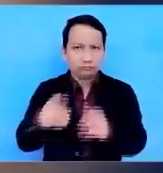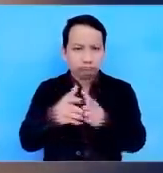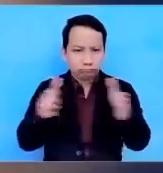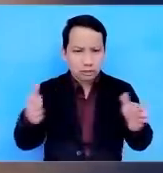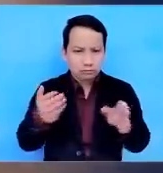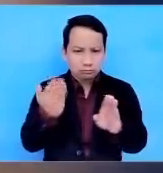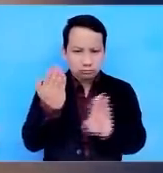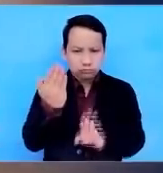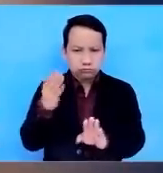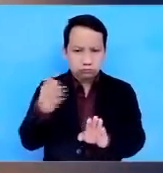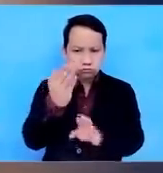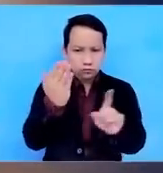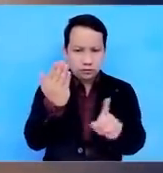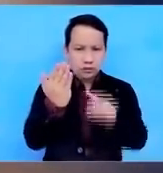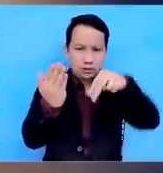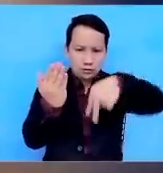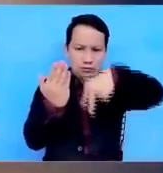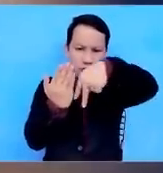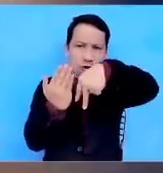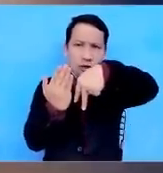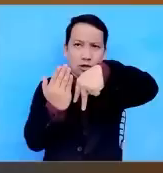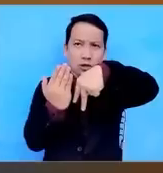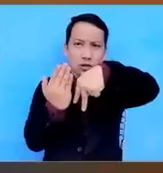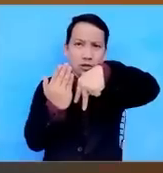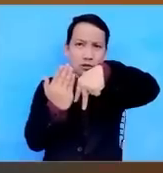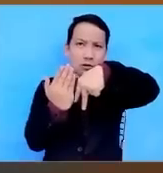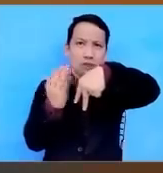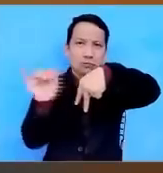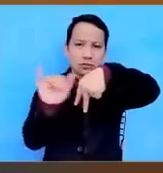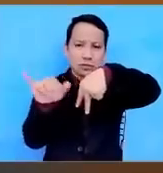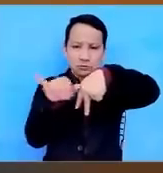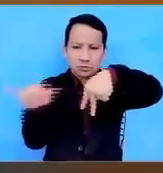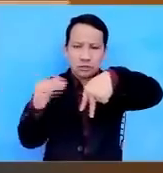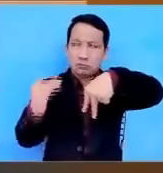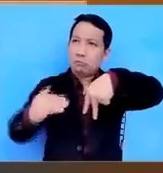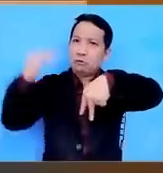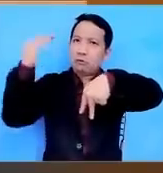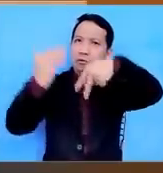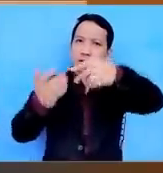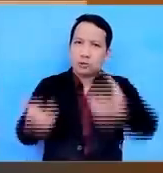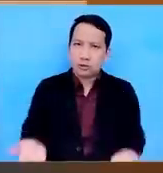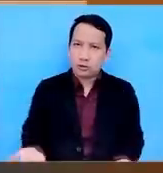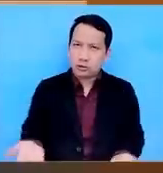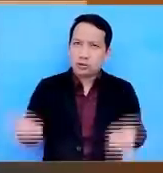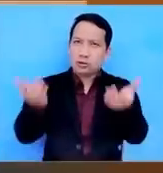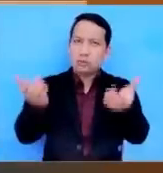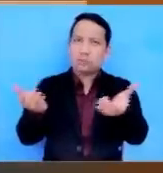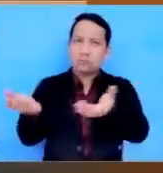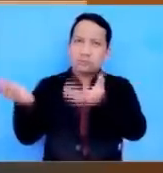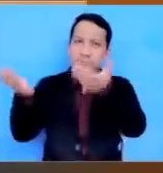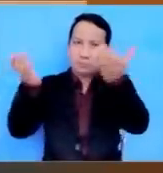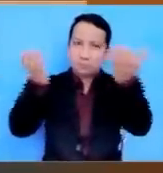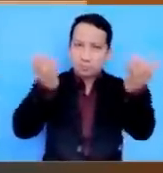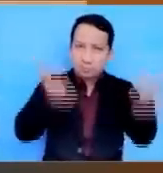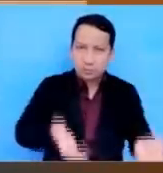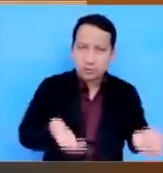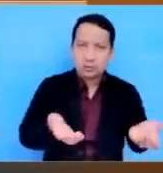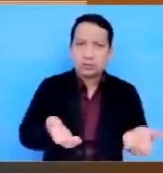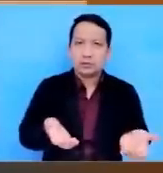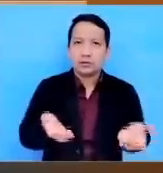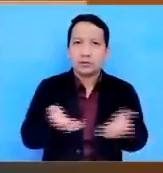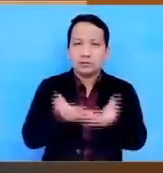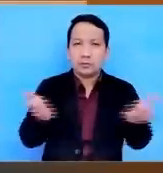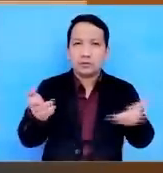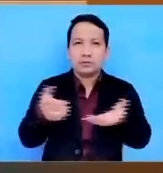at tumitimbang ng higit 200 kilo. Iangat na namin yung isda para ikarga sa malaking, medyo malaking bangka